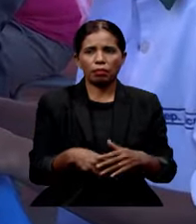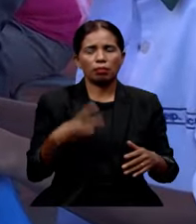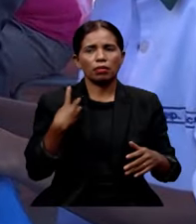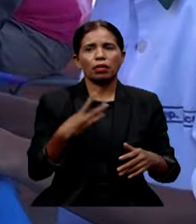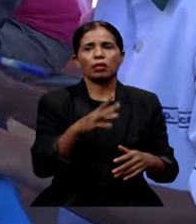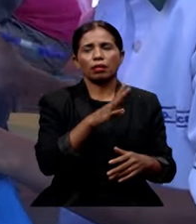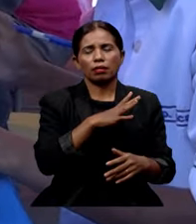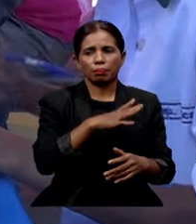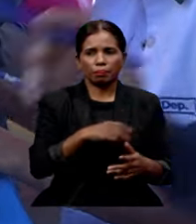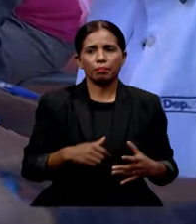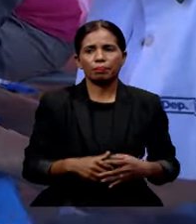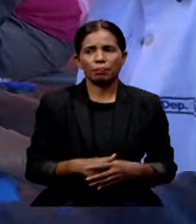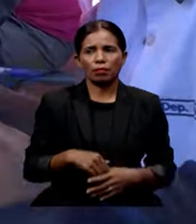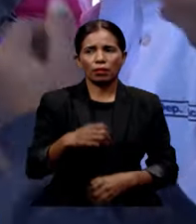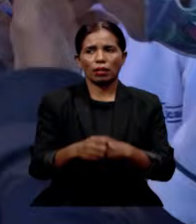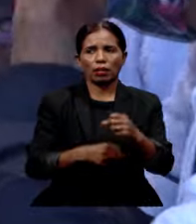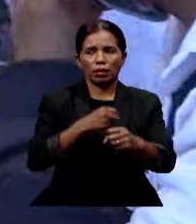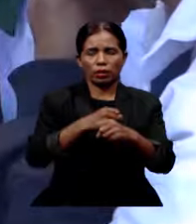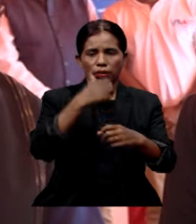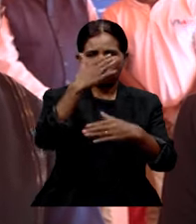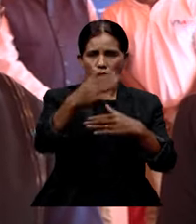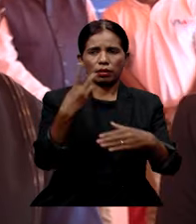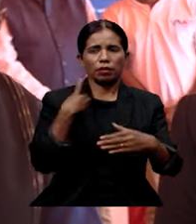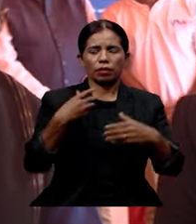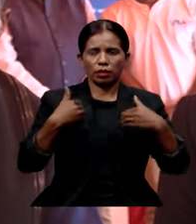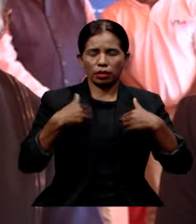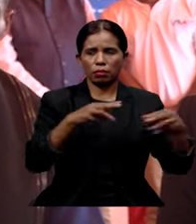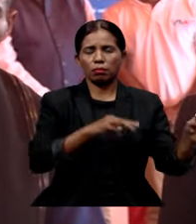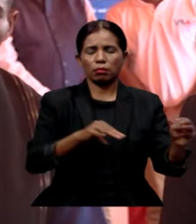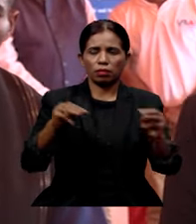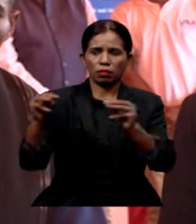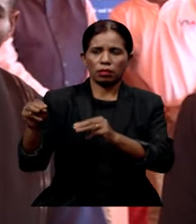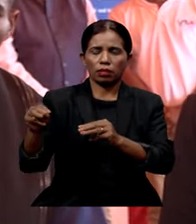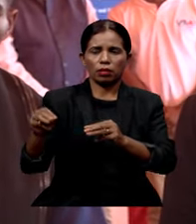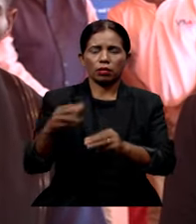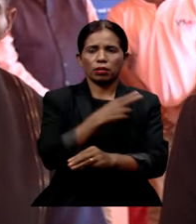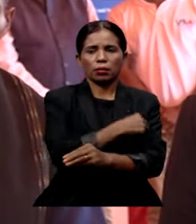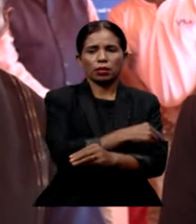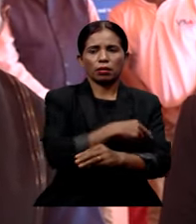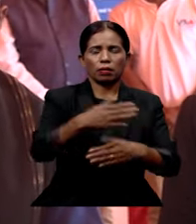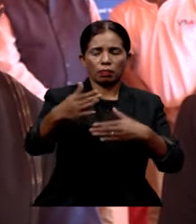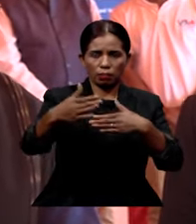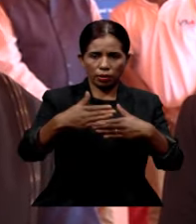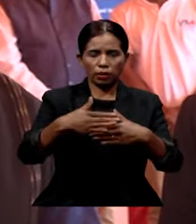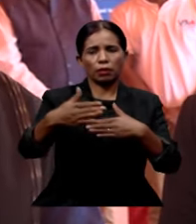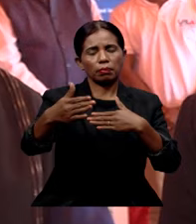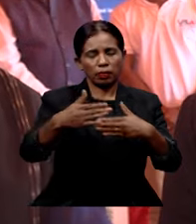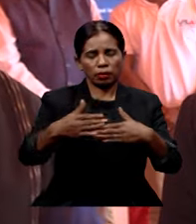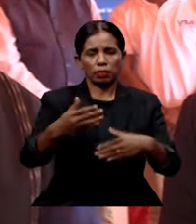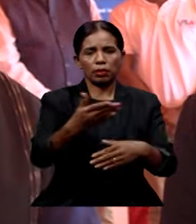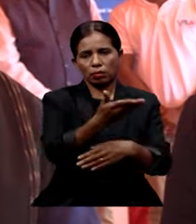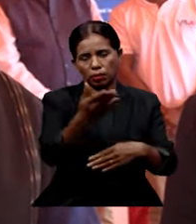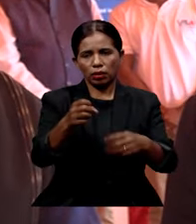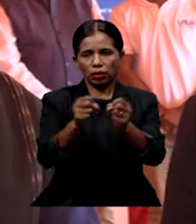kata ia tina oin mai te si mudanse ia numru sendu Saudi ne bema komensa basic tam basic tiutan bai